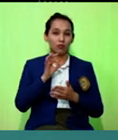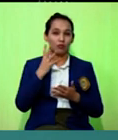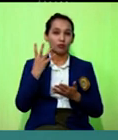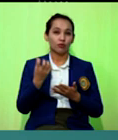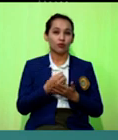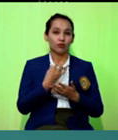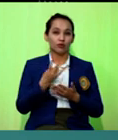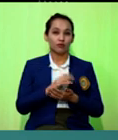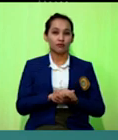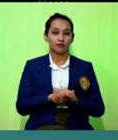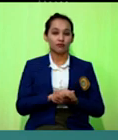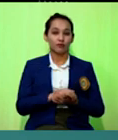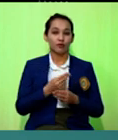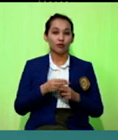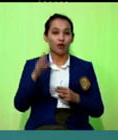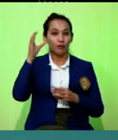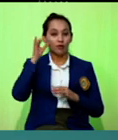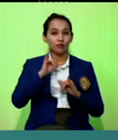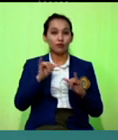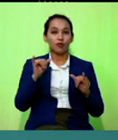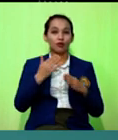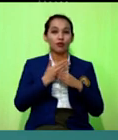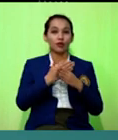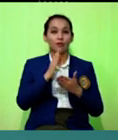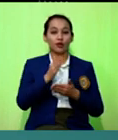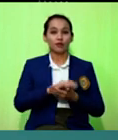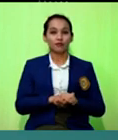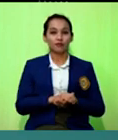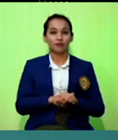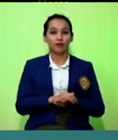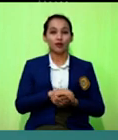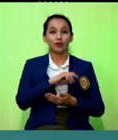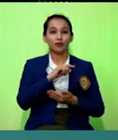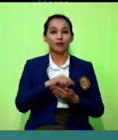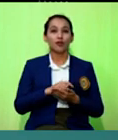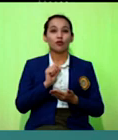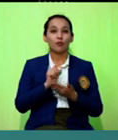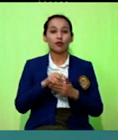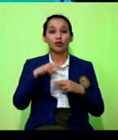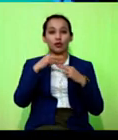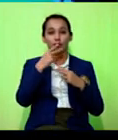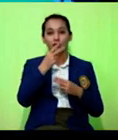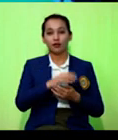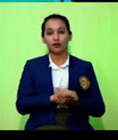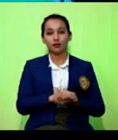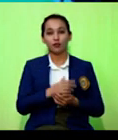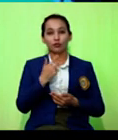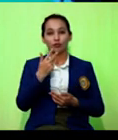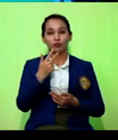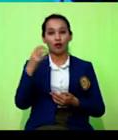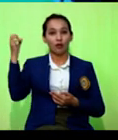aqlimizni yanada charxlaydi. Keling, mana shu mantiqiy topshiriqqa diqqatimizni qaratsak. 3 ta